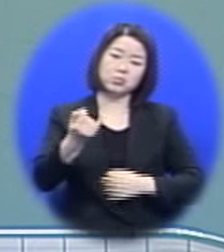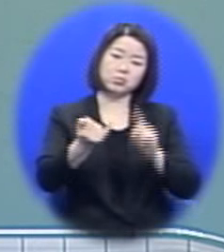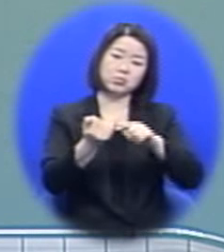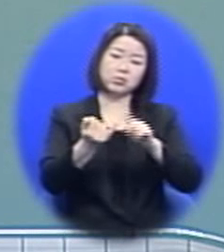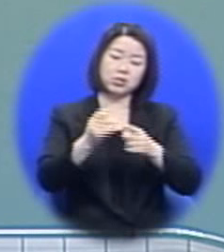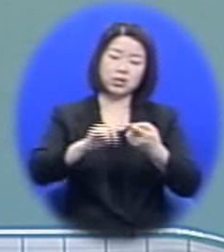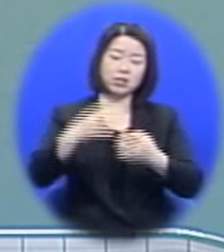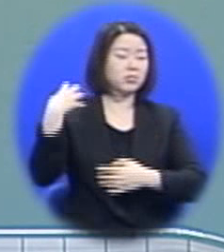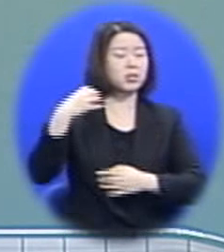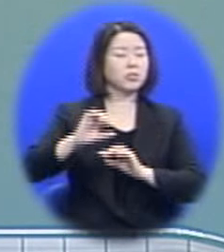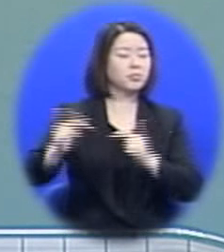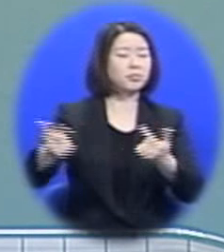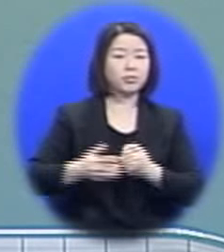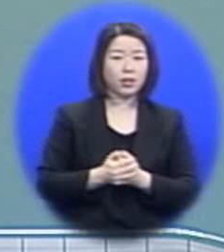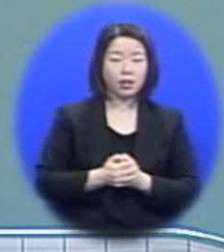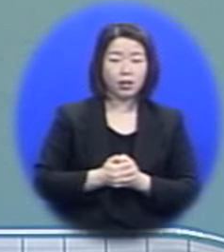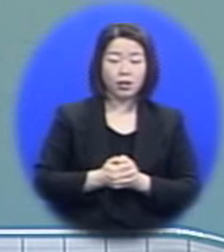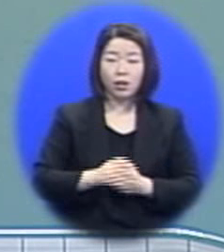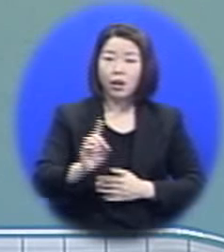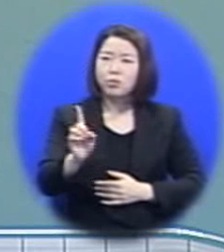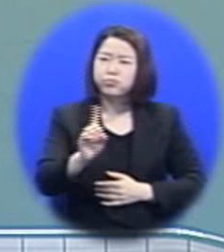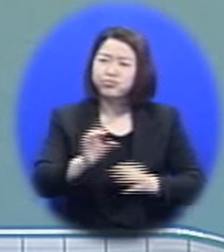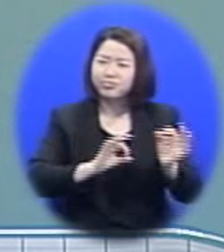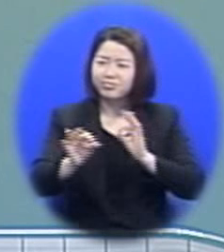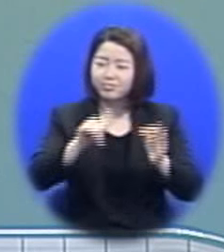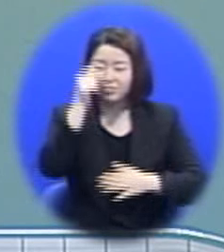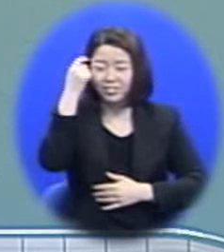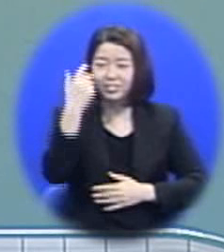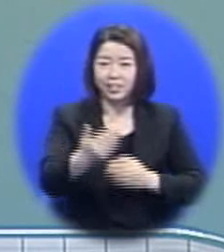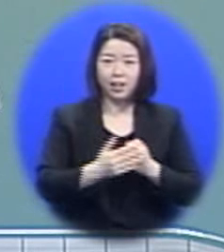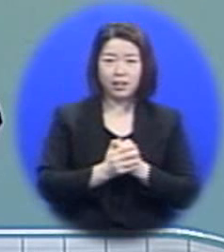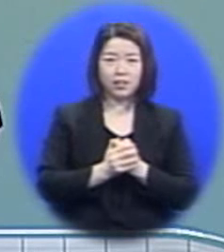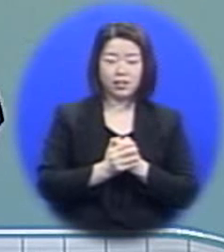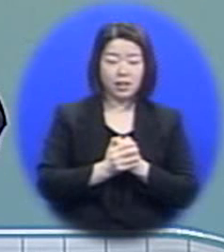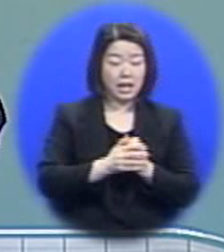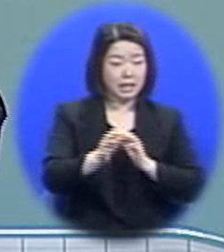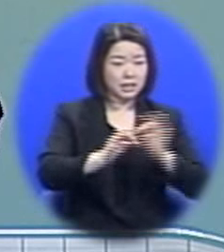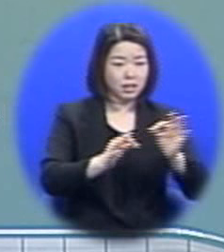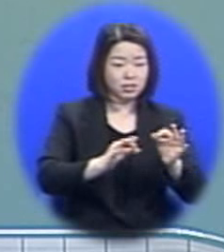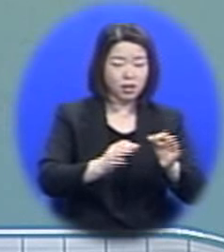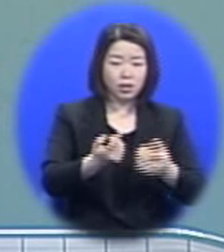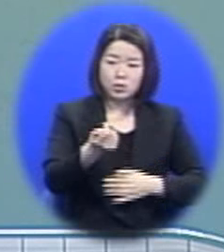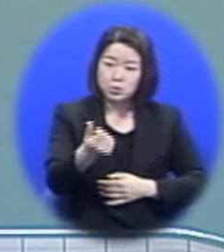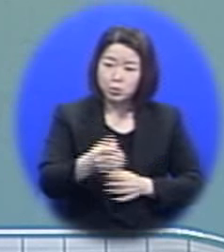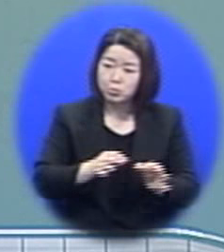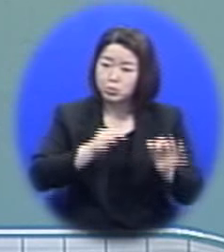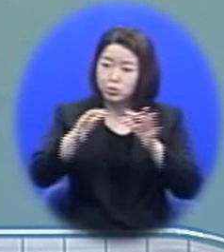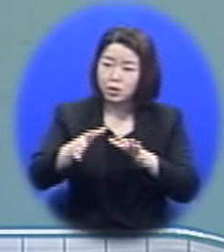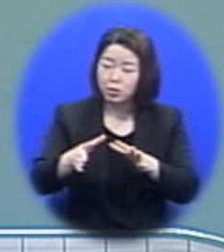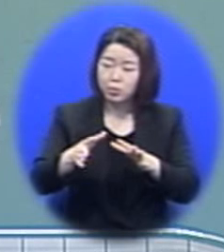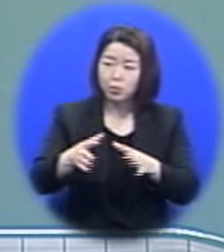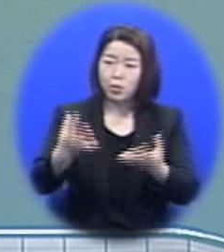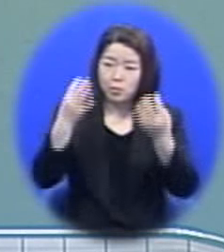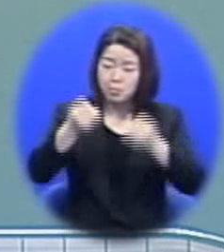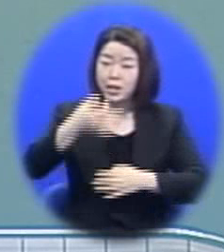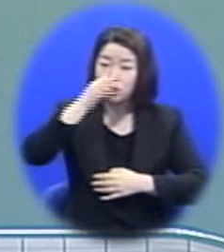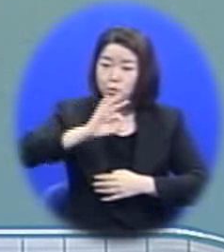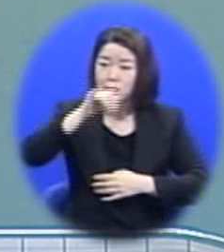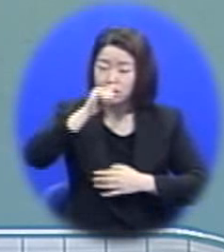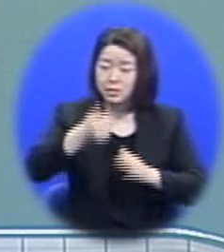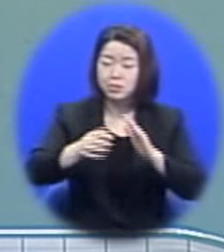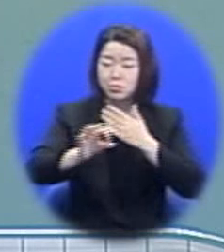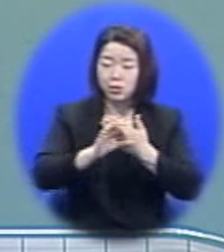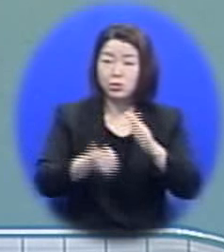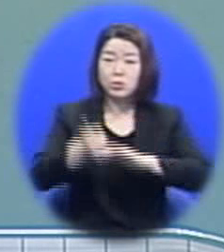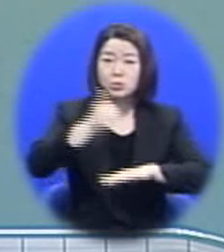않겠어. 지금 무슨 장사하는 겁니까? 장사야 조금 투자하고 많이 얻으면 성공이지요. 부부 사이